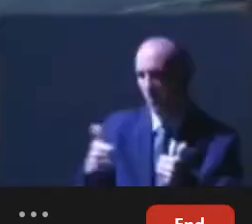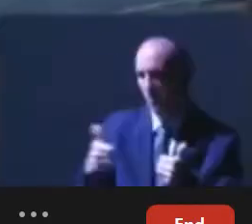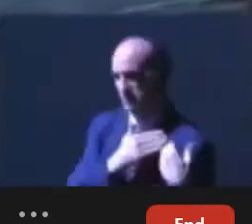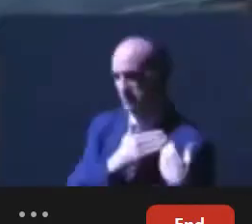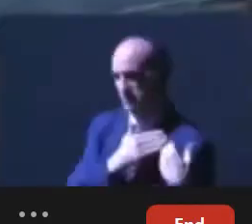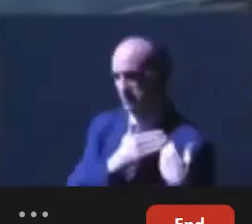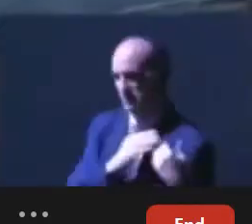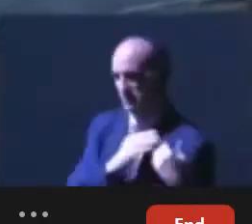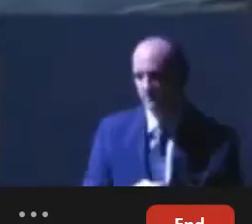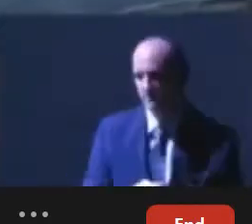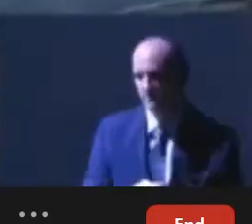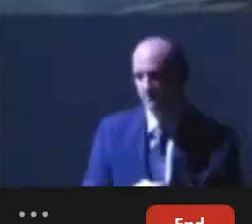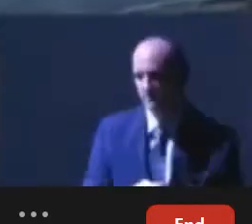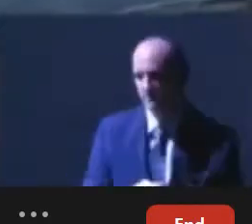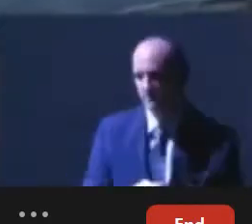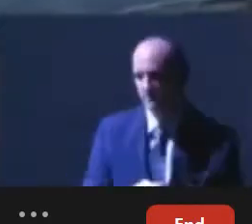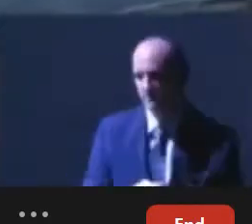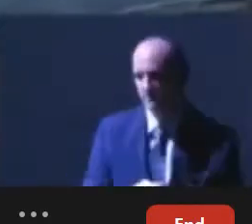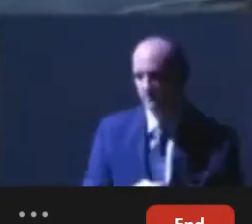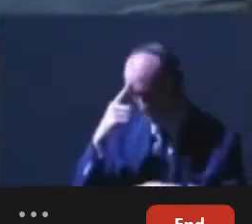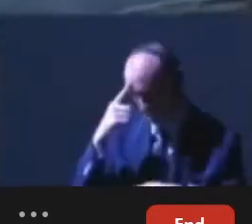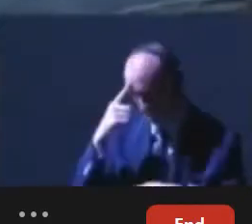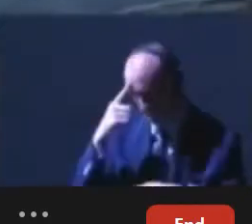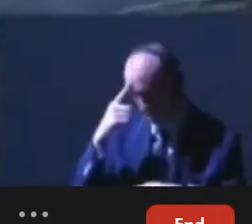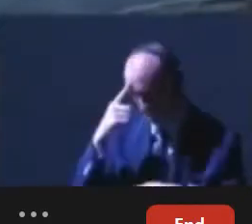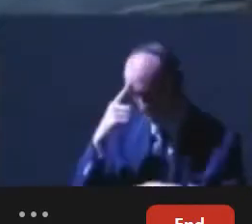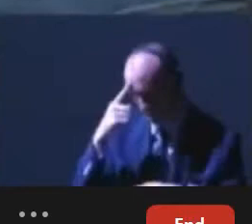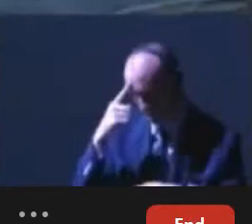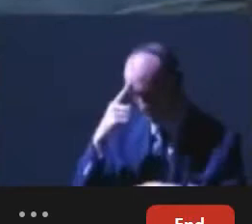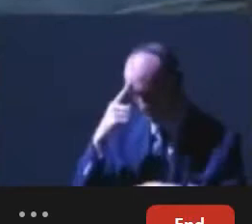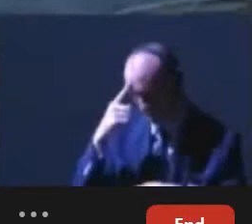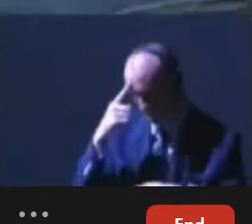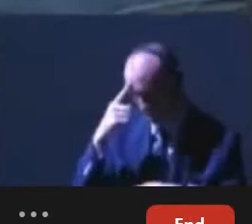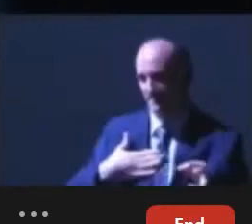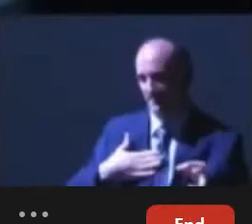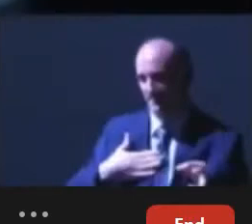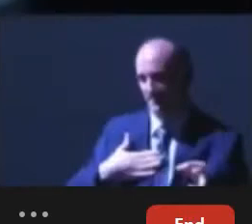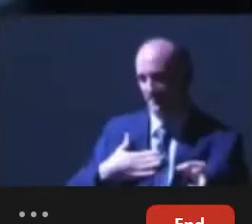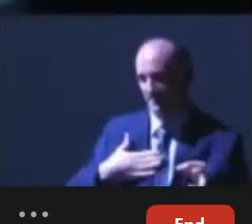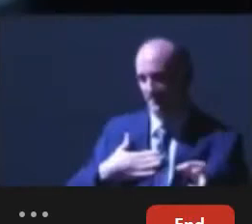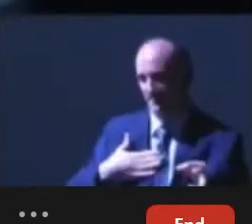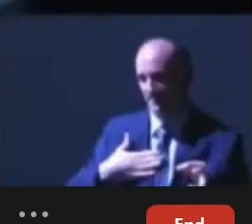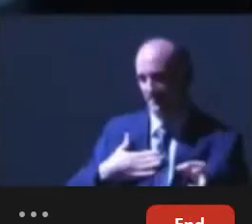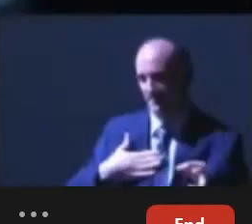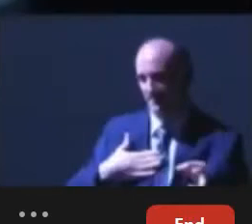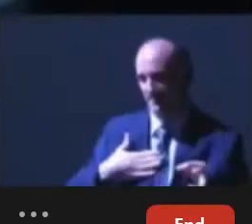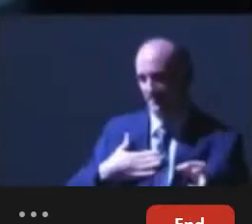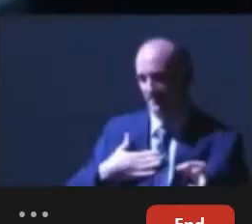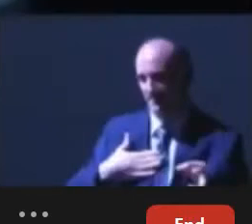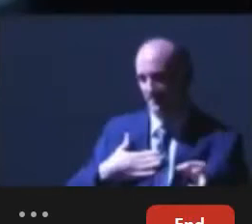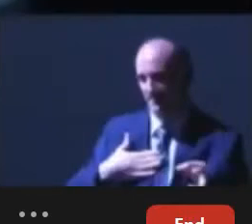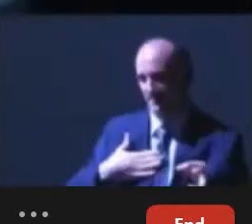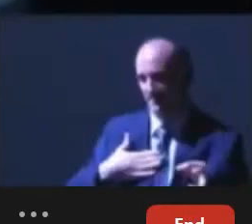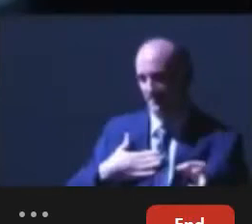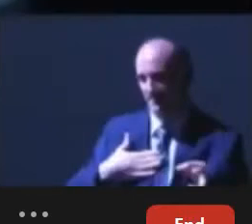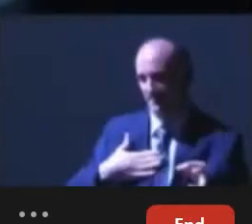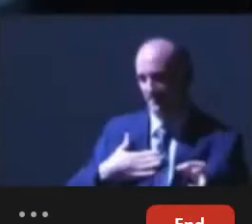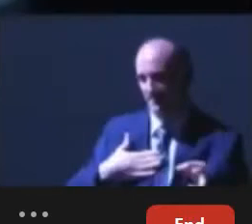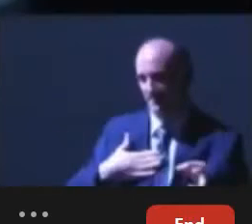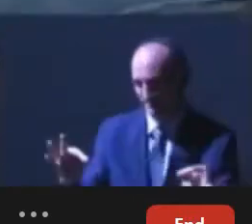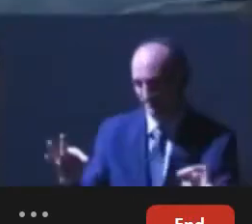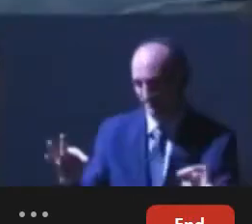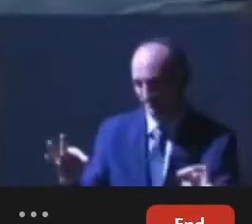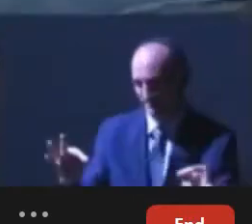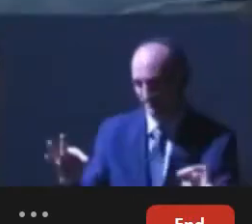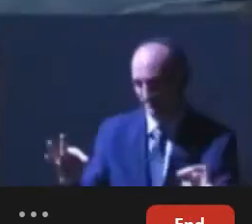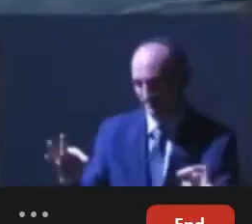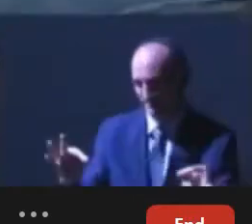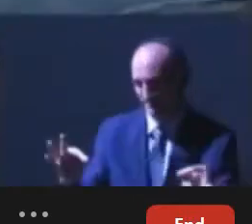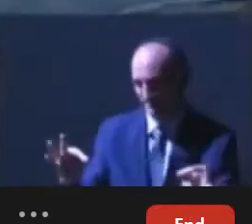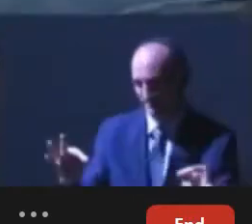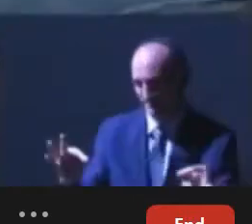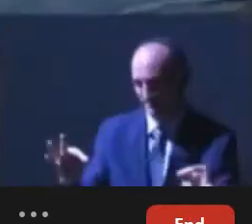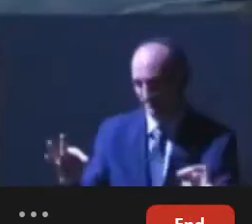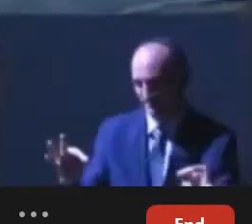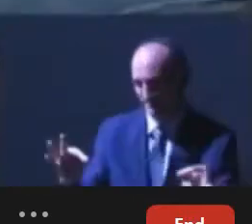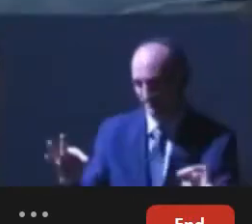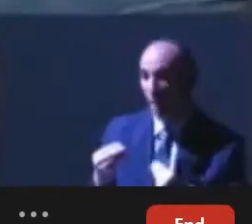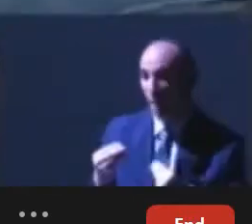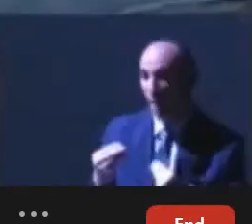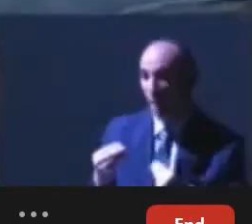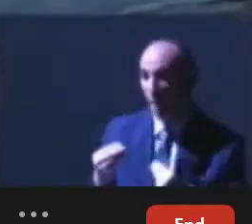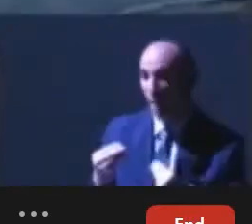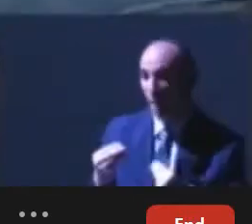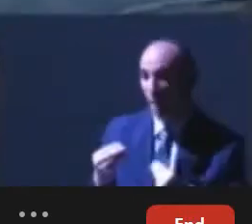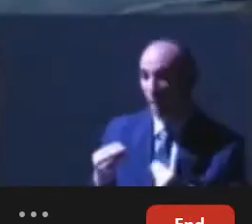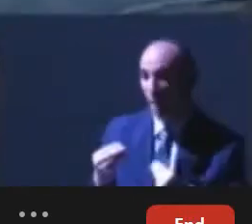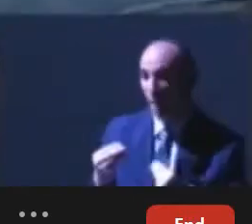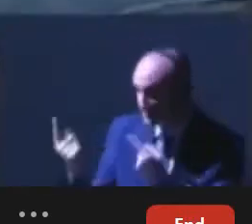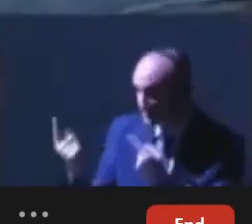cái câu này, mọi người hãy ghi vào cái câu này nếu ai chưa nghe thấy. Khi mà bạn ở trong cái trạng thái thành